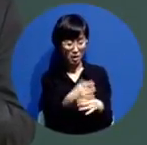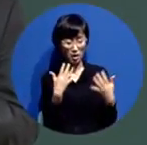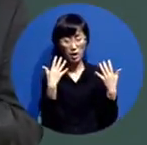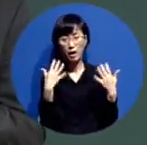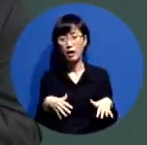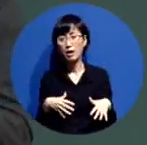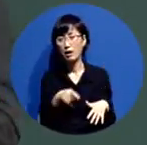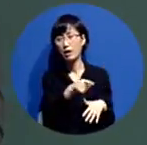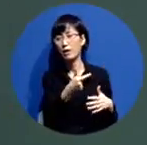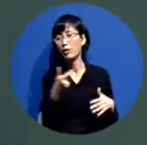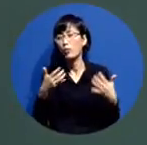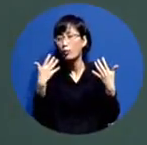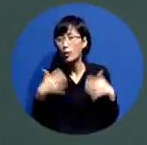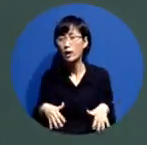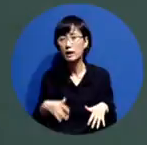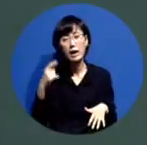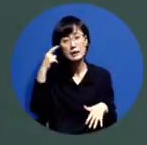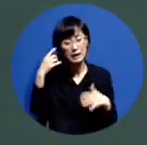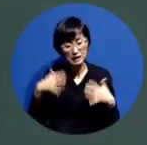我们身处要职的那些长老们，他们有的时候见